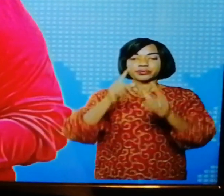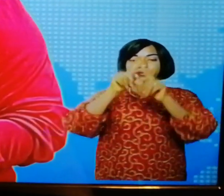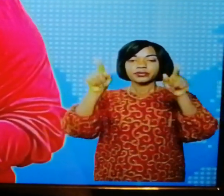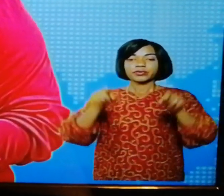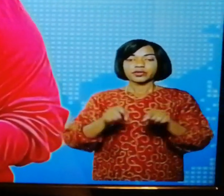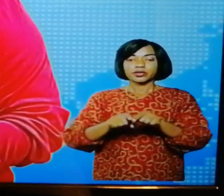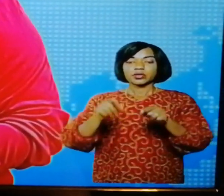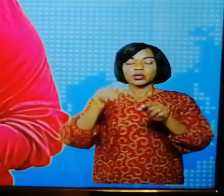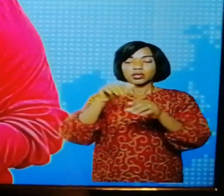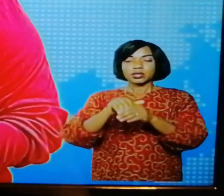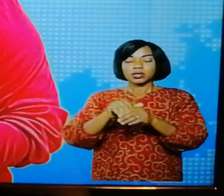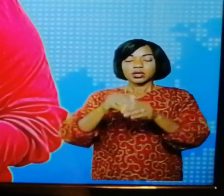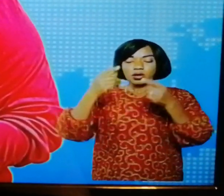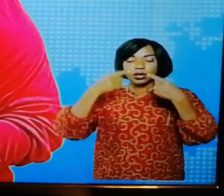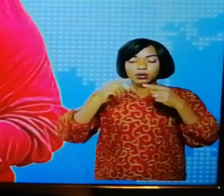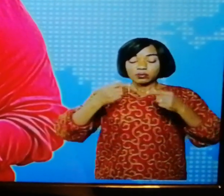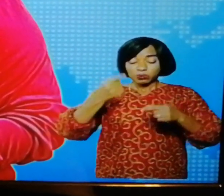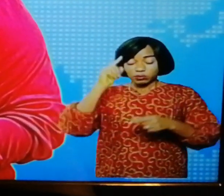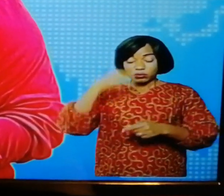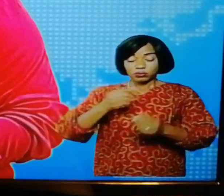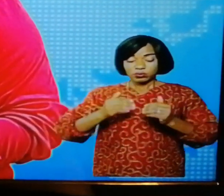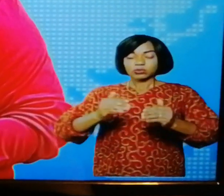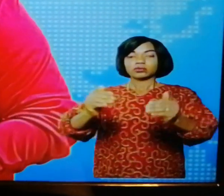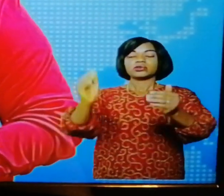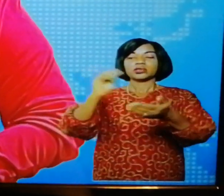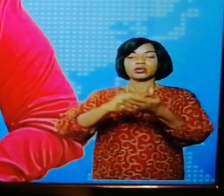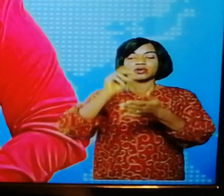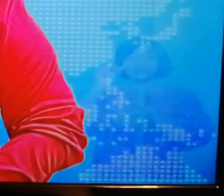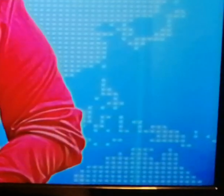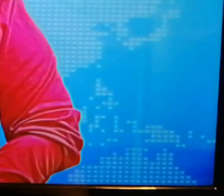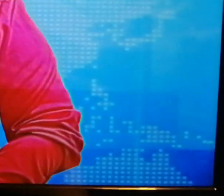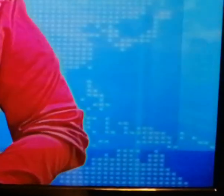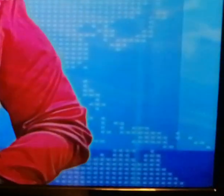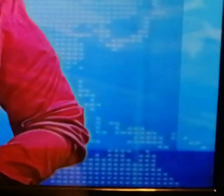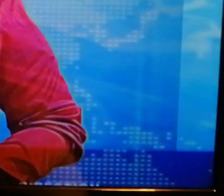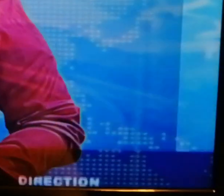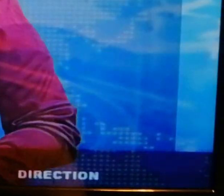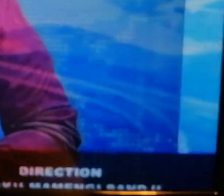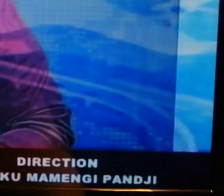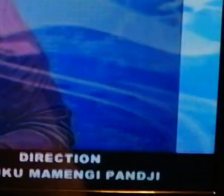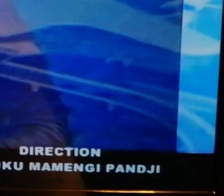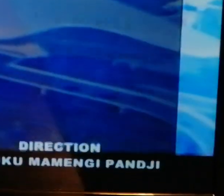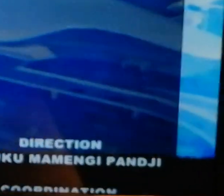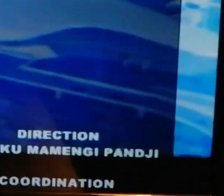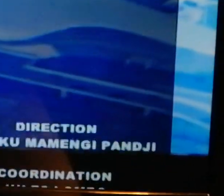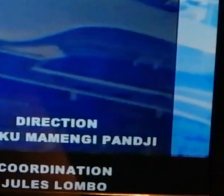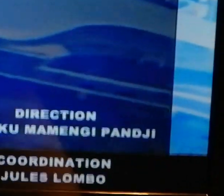sera dans une présentation du fait. Makouti. Très bien. Soyez à l'aïga, on taille la tous les